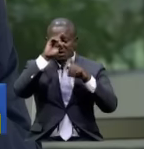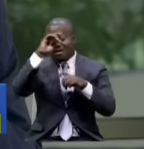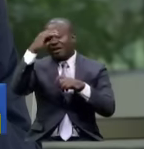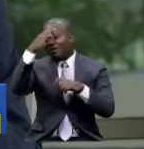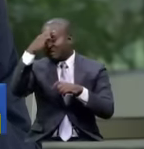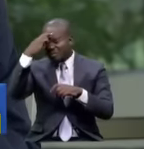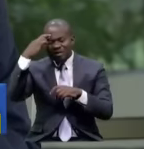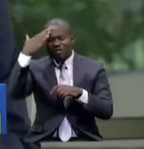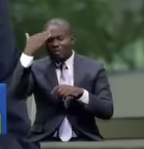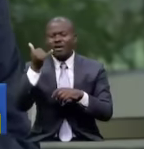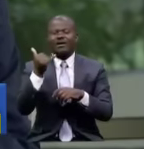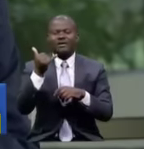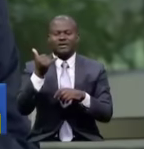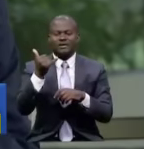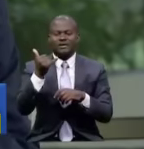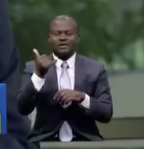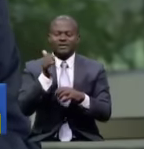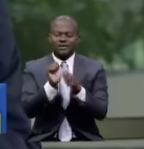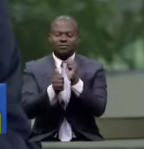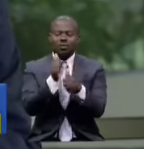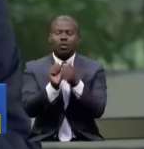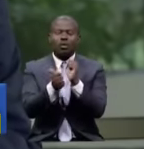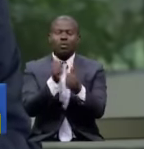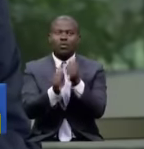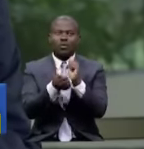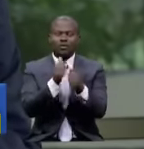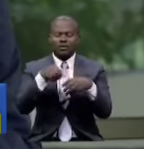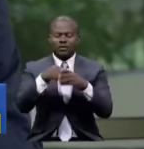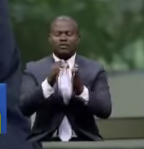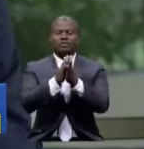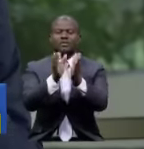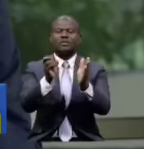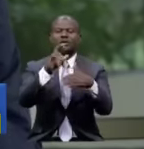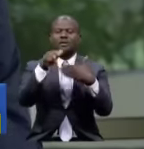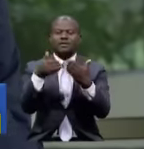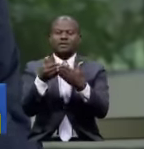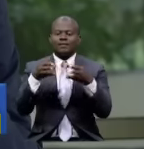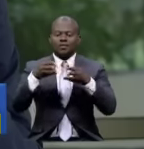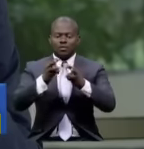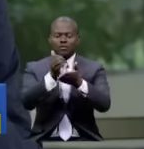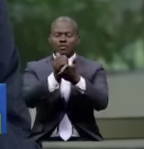siporo yaba muri rusange cyangwa ukuntu twayiteza imbere ariko cyane cyane ku mupira w'amaguru